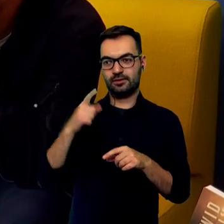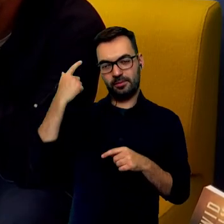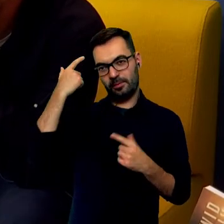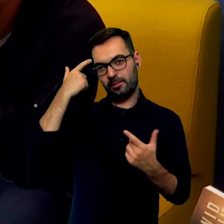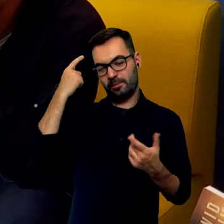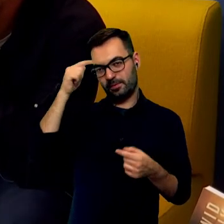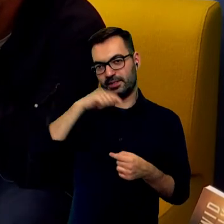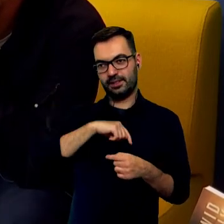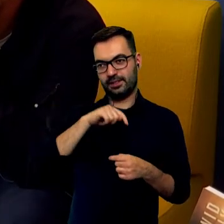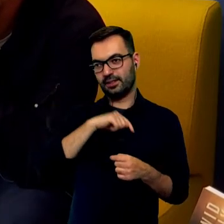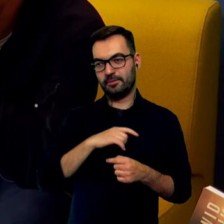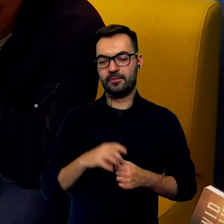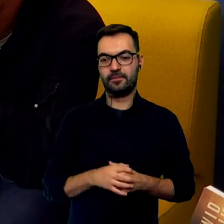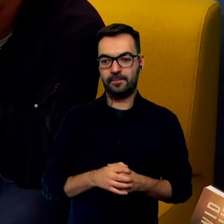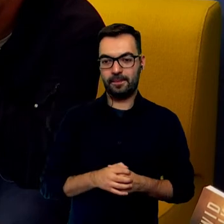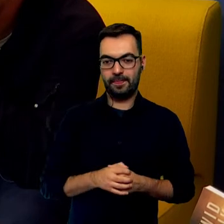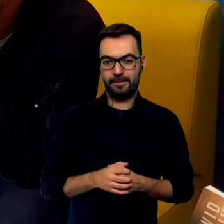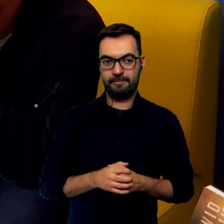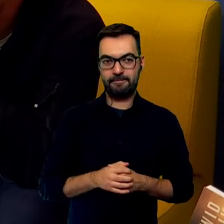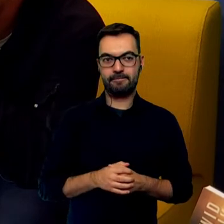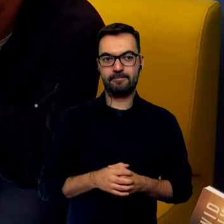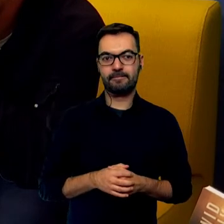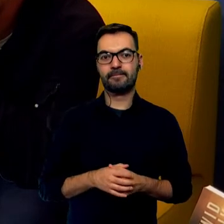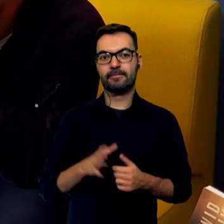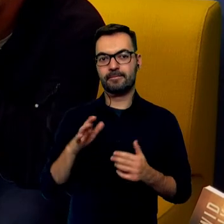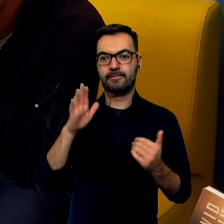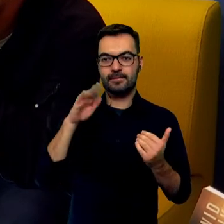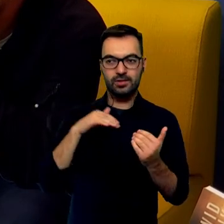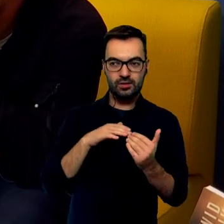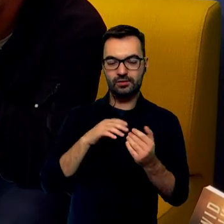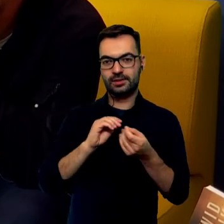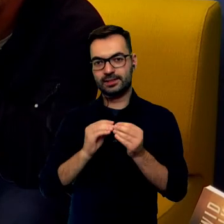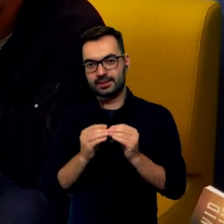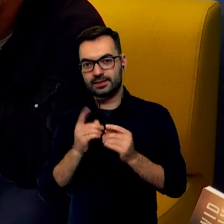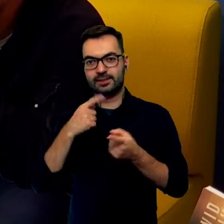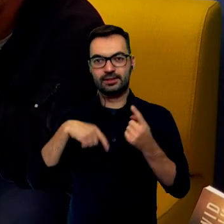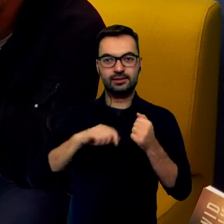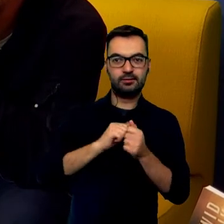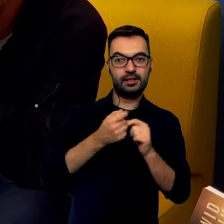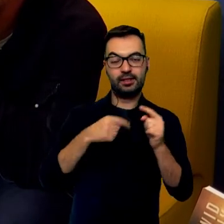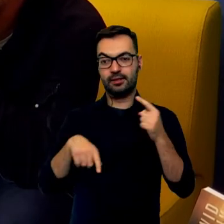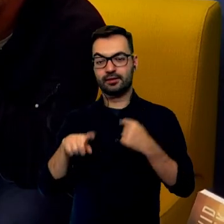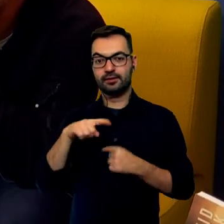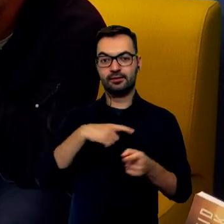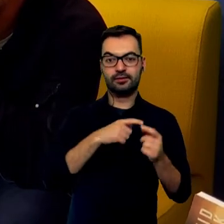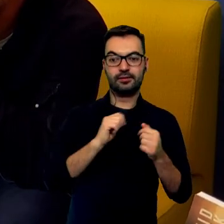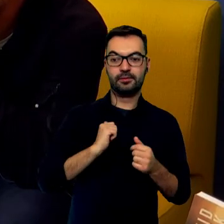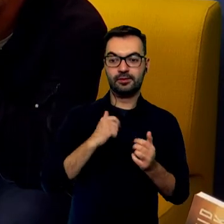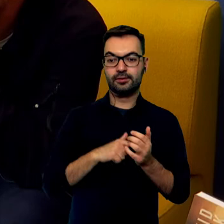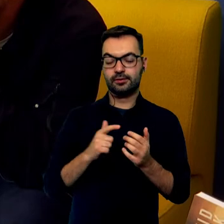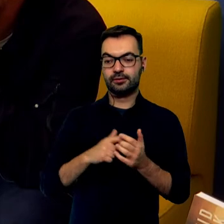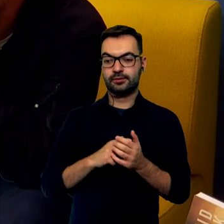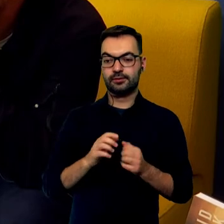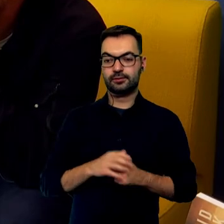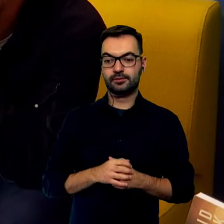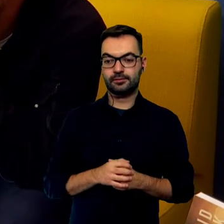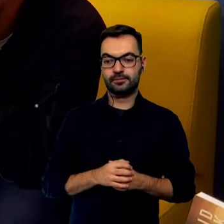ludzką psychiką, że ona będzie się tak dostosowywać, tak będzie się zmieniać, żeby